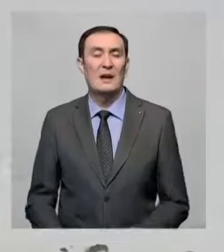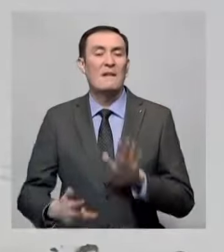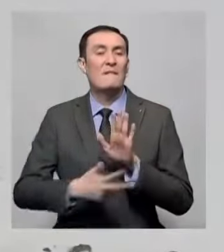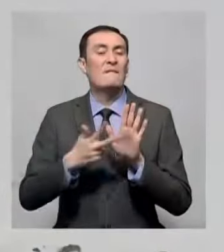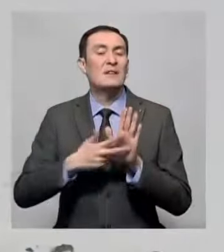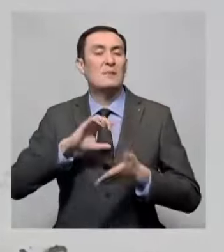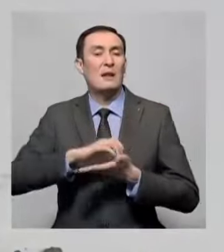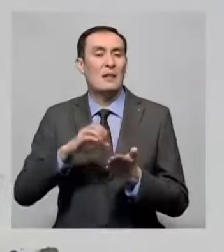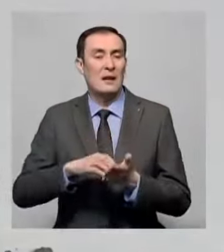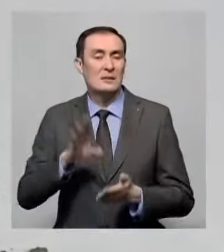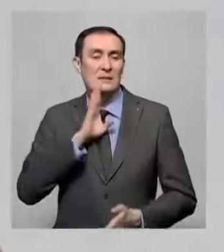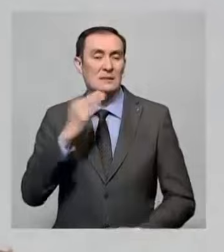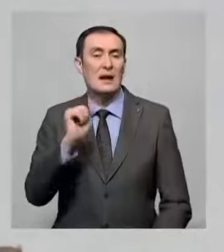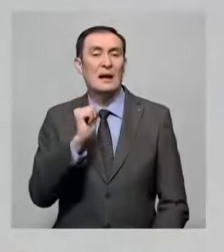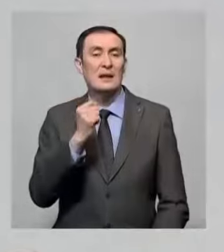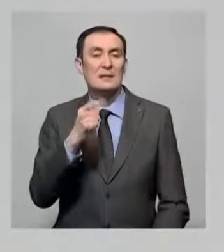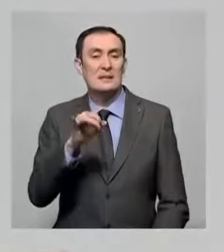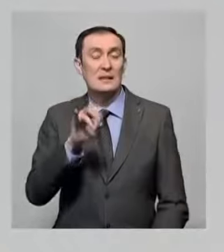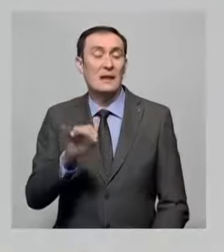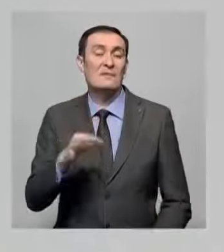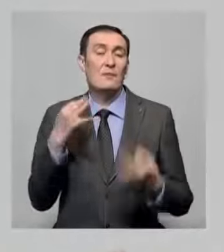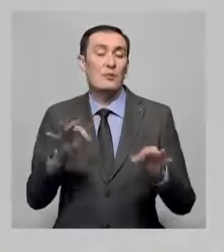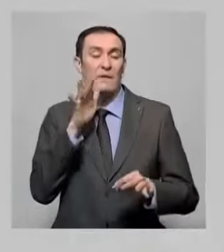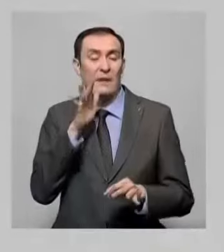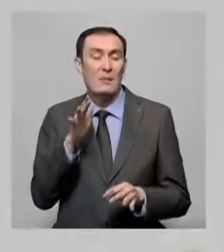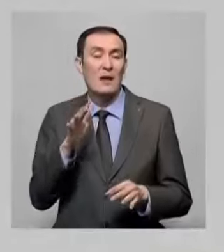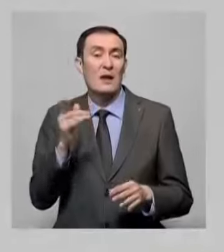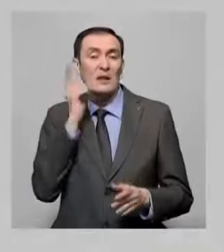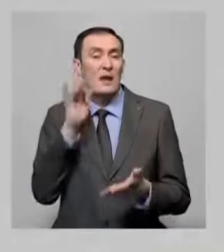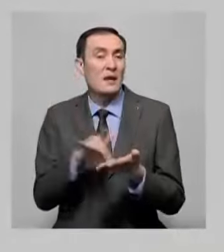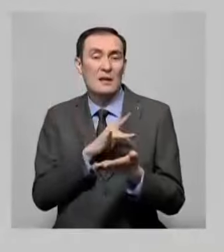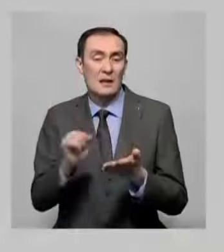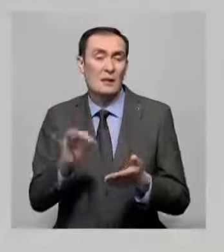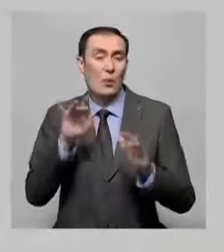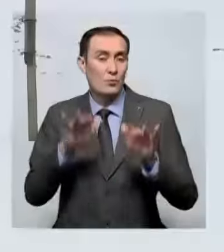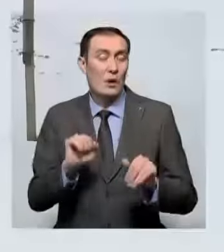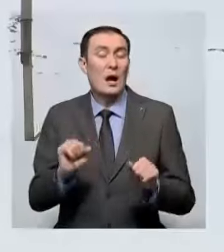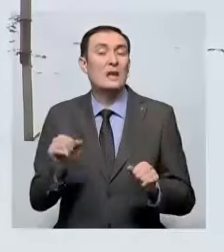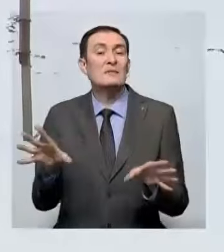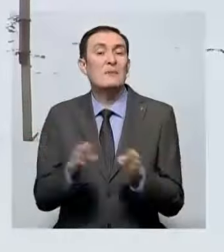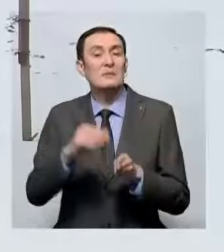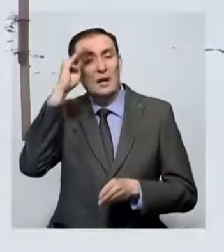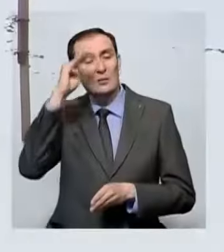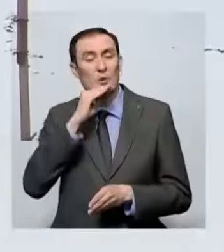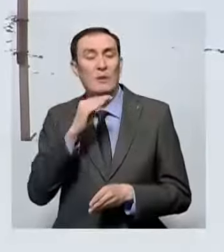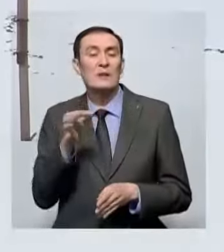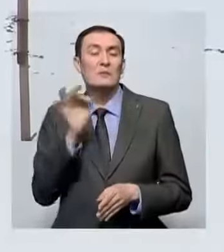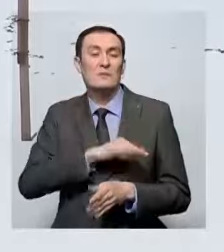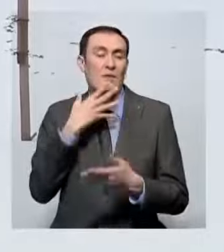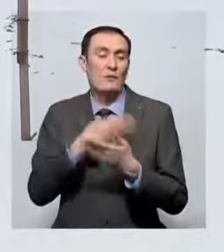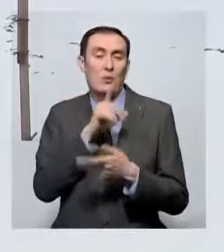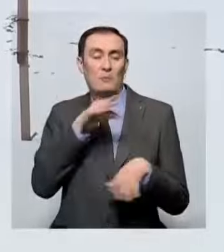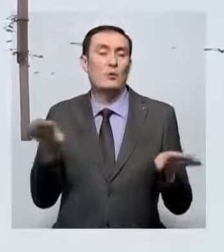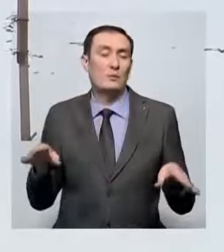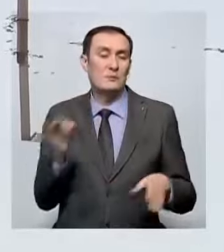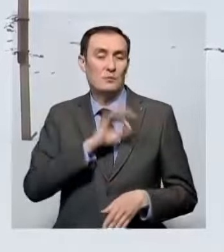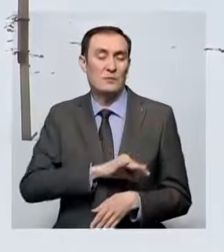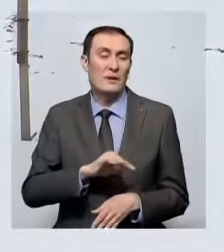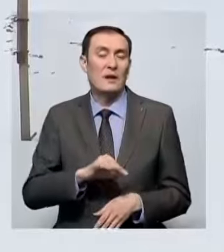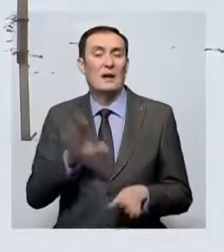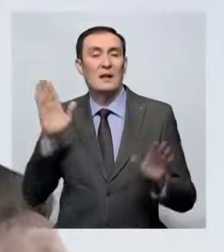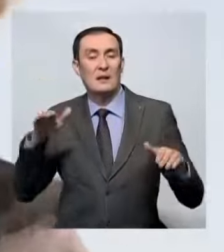Восьмиклассница Айзери из Уланского района все свое свободное время проводит не в гаджетах. Она спешит с отцом на охоту вместе с любимыми питомцами